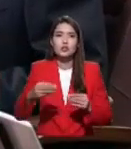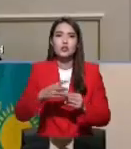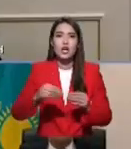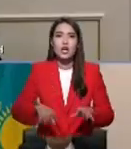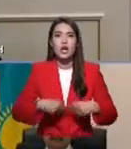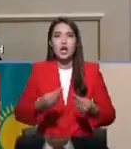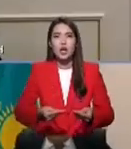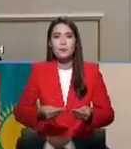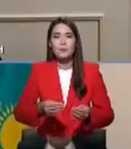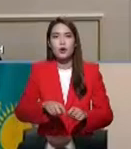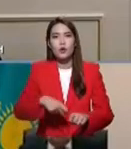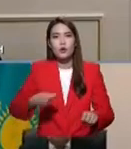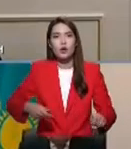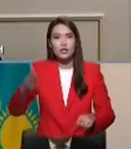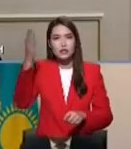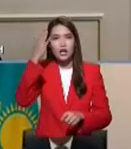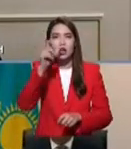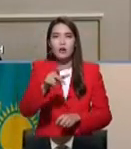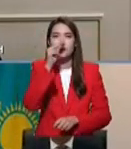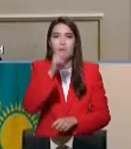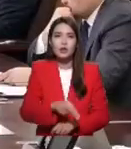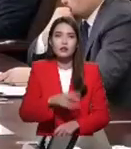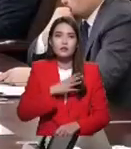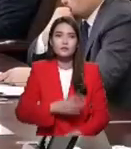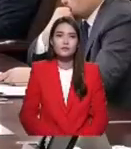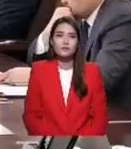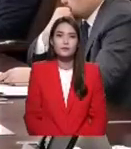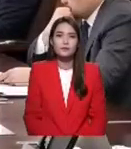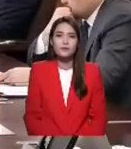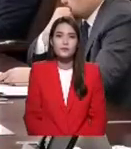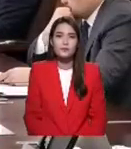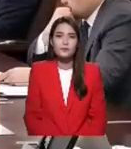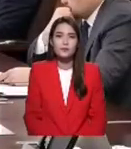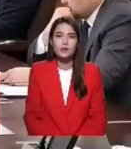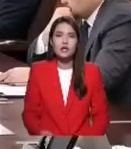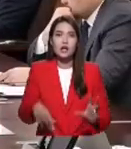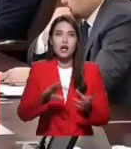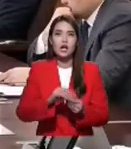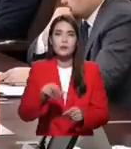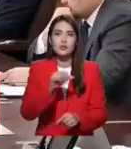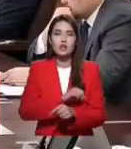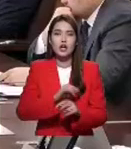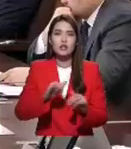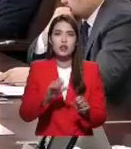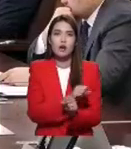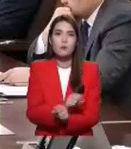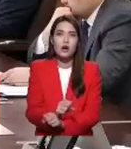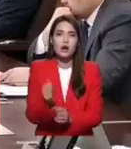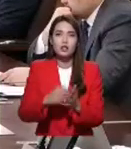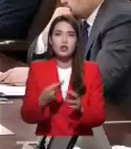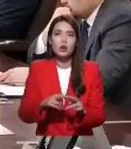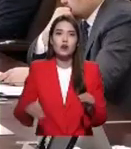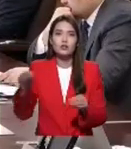беруді созып жіберген әкімдіктерді кінәлады. Осыған байланысты инфрақұрылымның дамуы тоқтап тұр. Оның үстіне